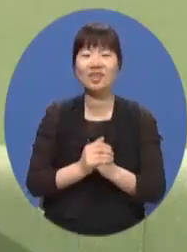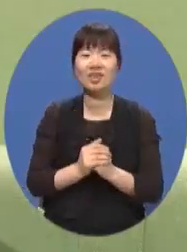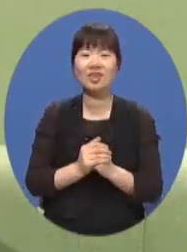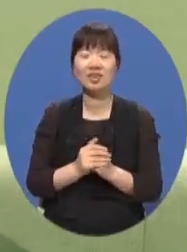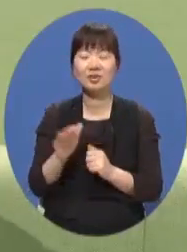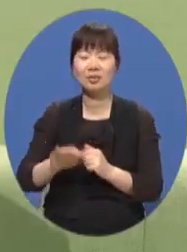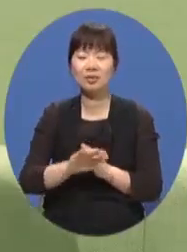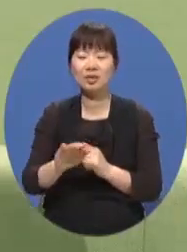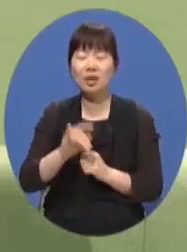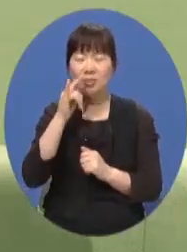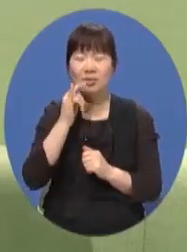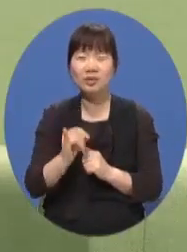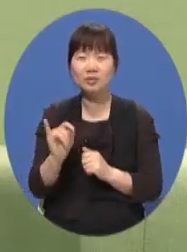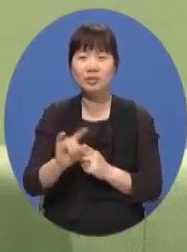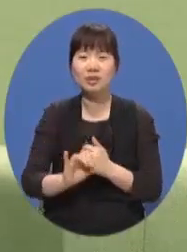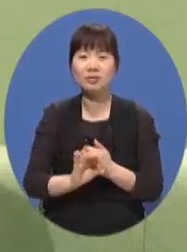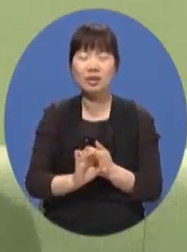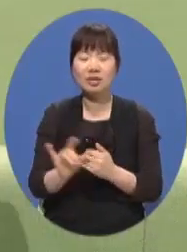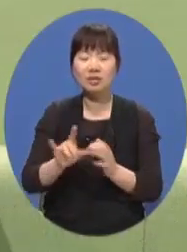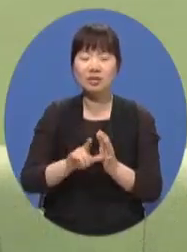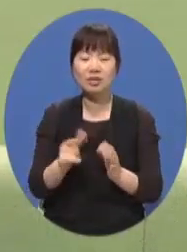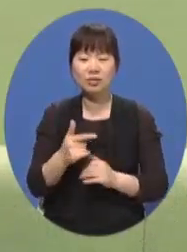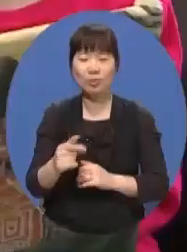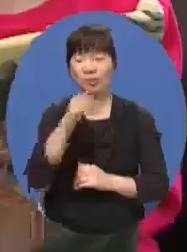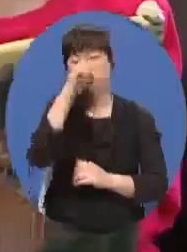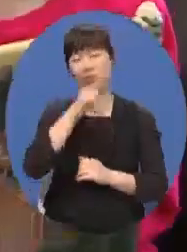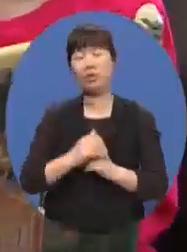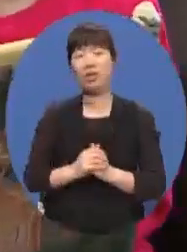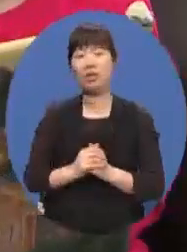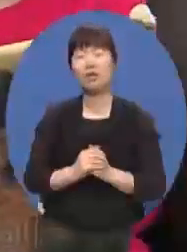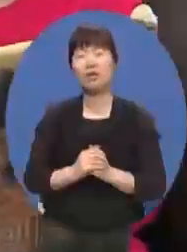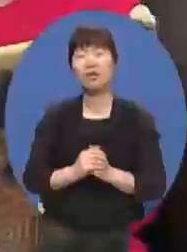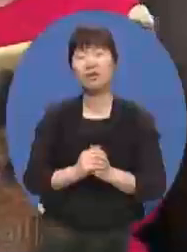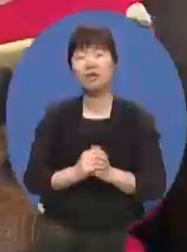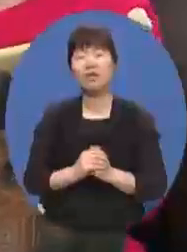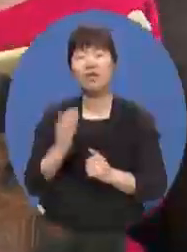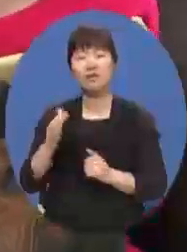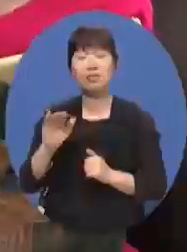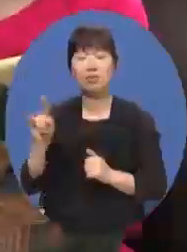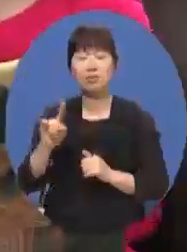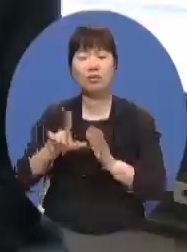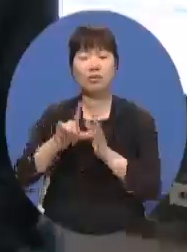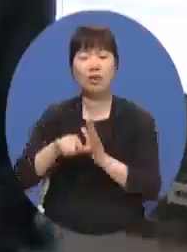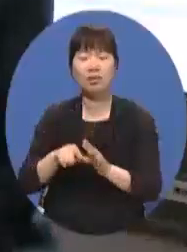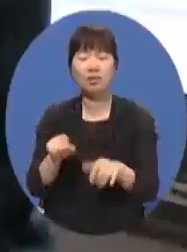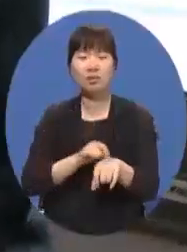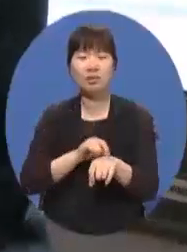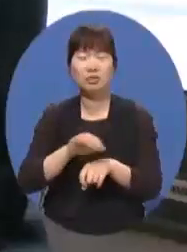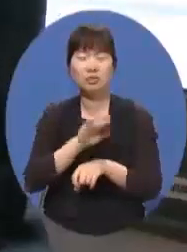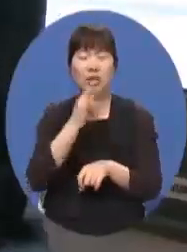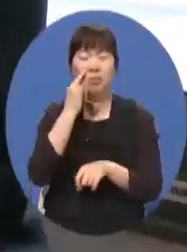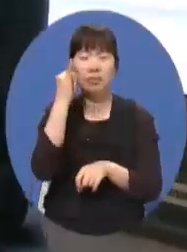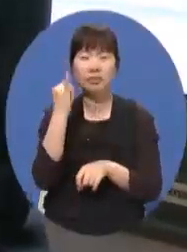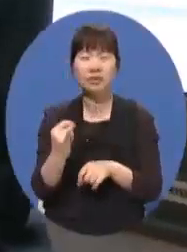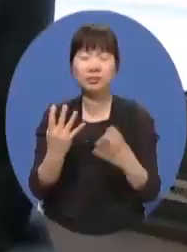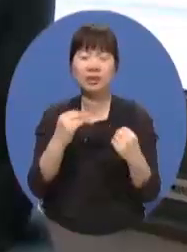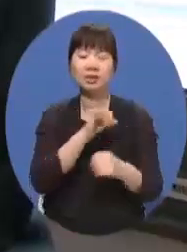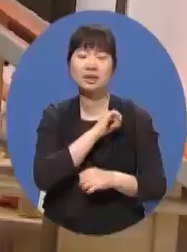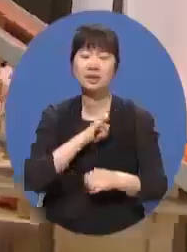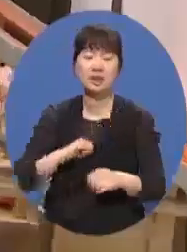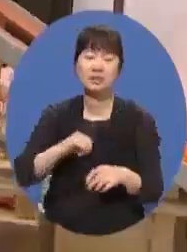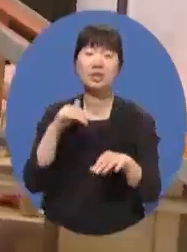이제 우리 어머님은 어떠냐. 네. 어떤 때는 너무 좋아요. 그런데 또 어떤 때는 특히 우리 어머님도 많이